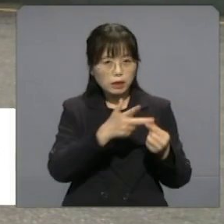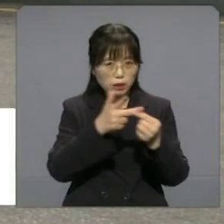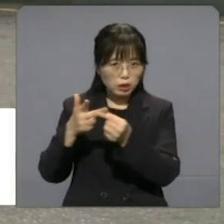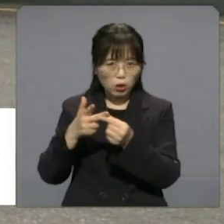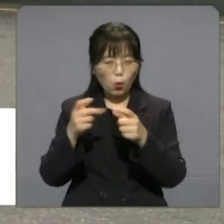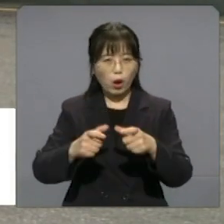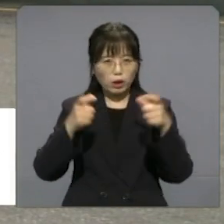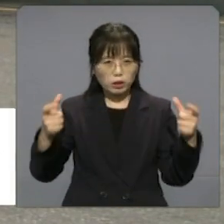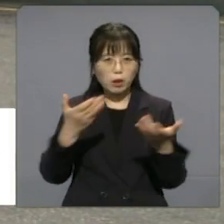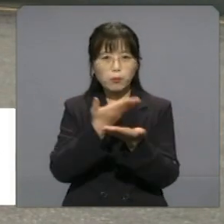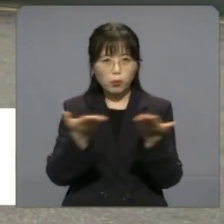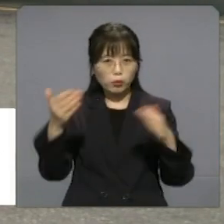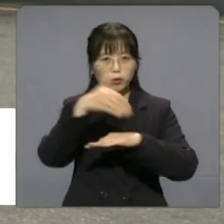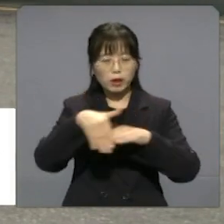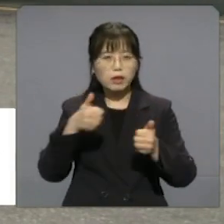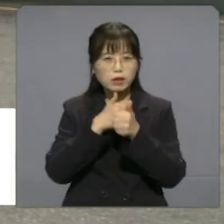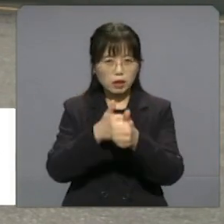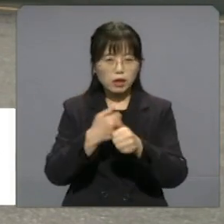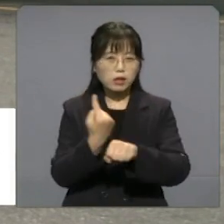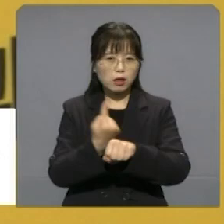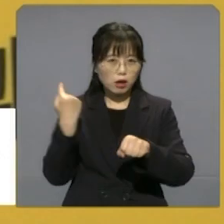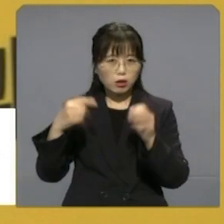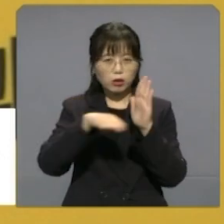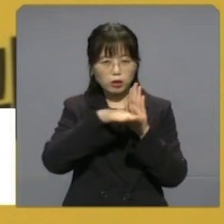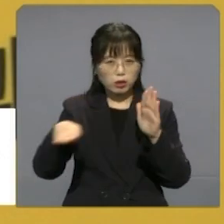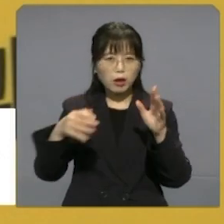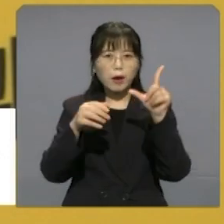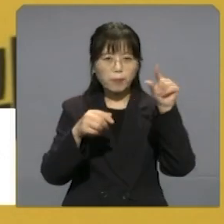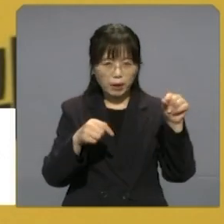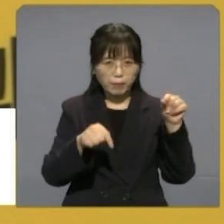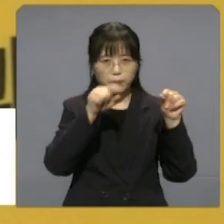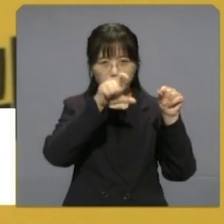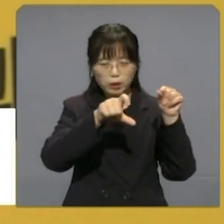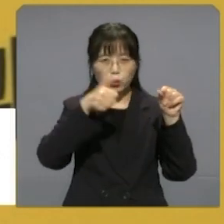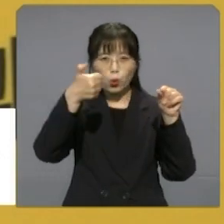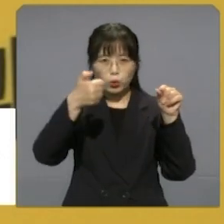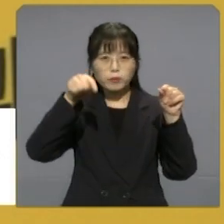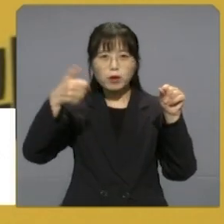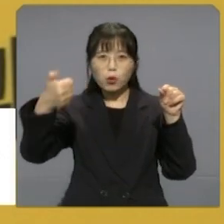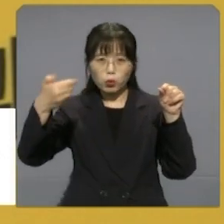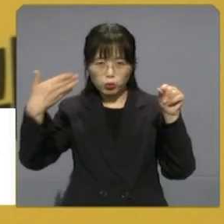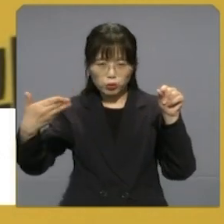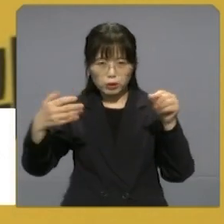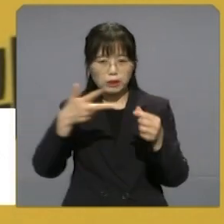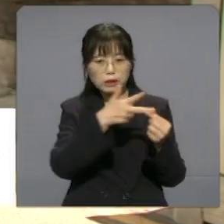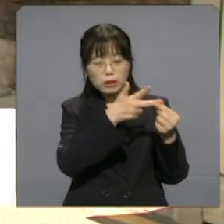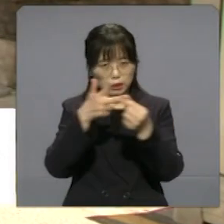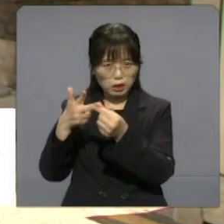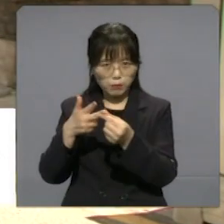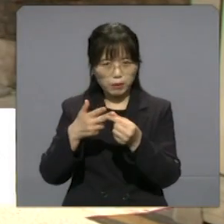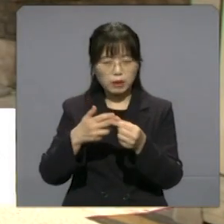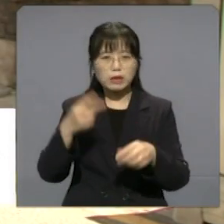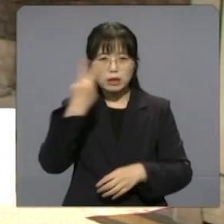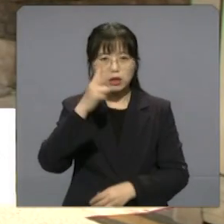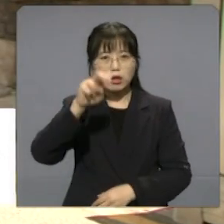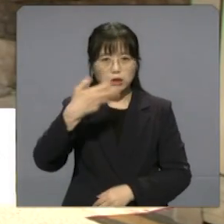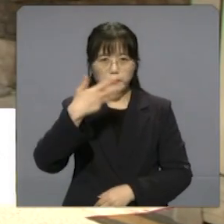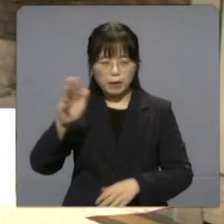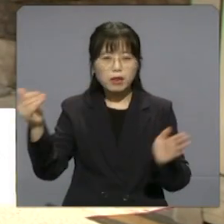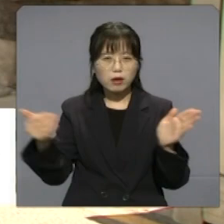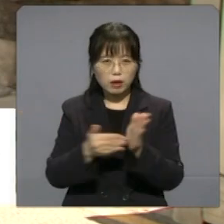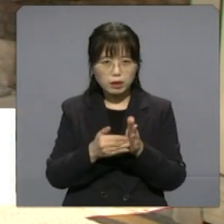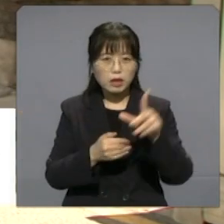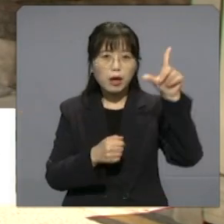CCTV 확대 보급 계획에 따라 지난해 기준 인구 1만 명당 50.59대였던 CCTV를 오는